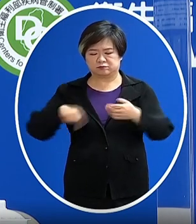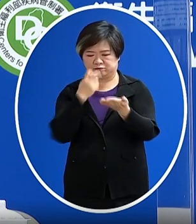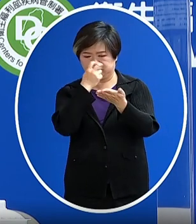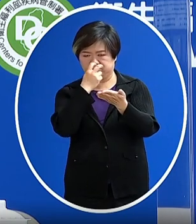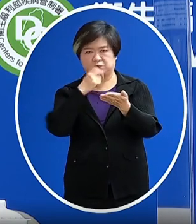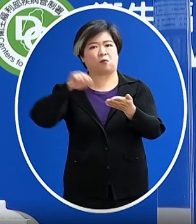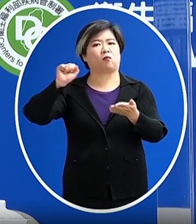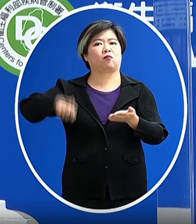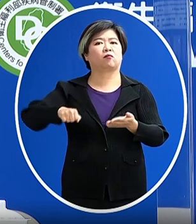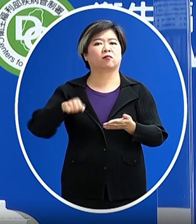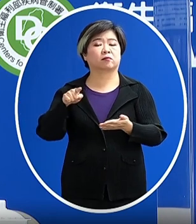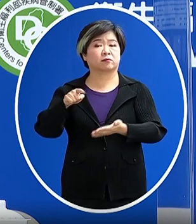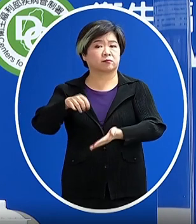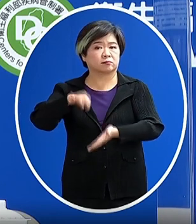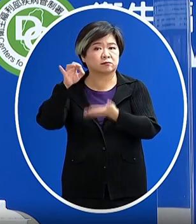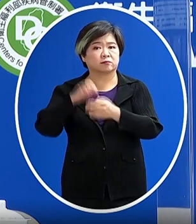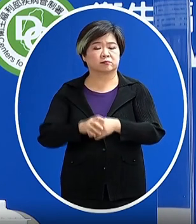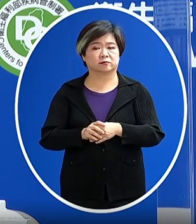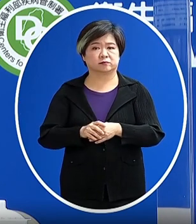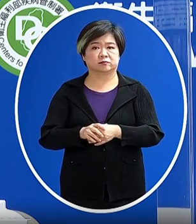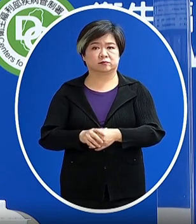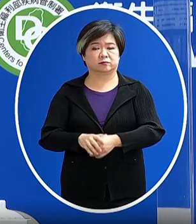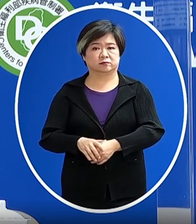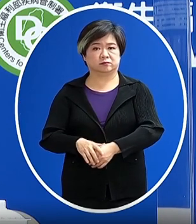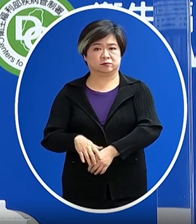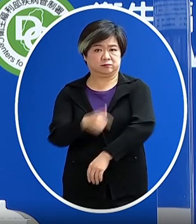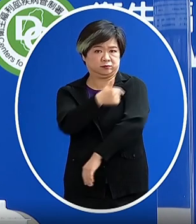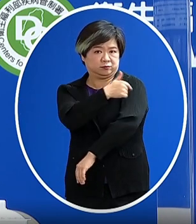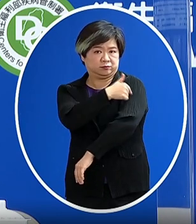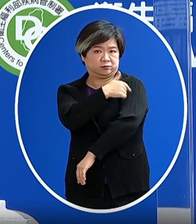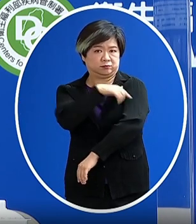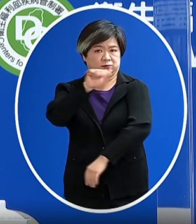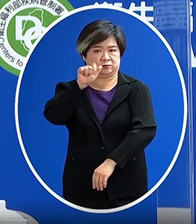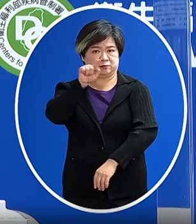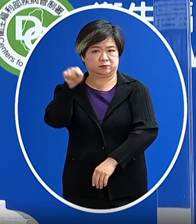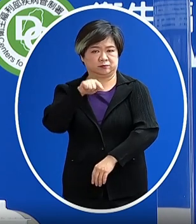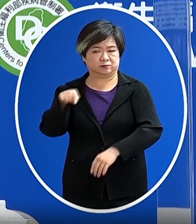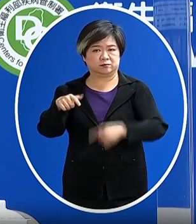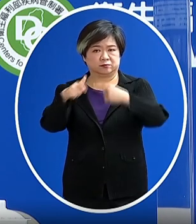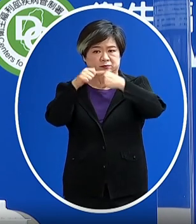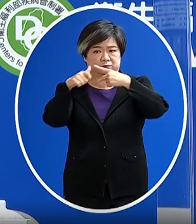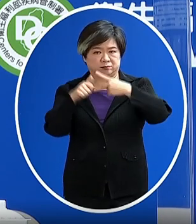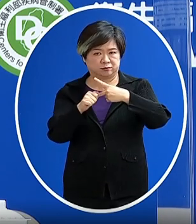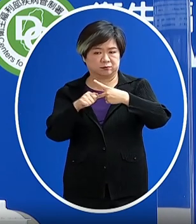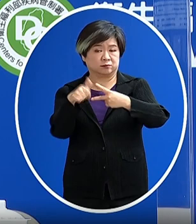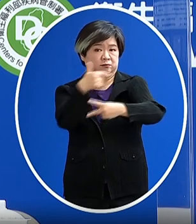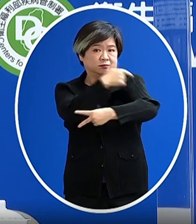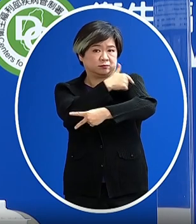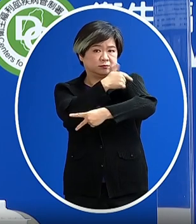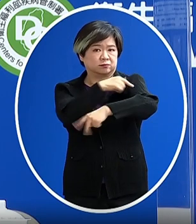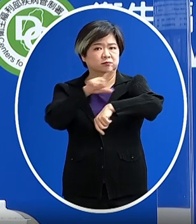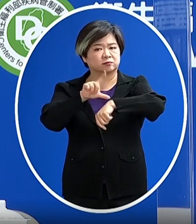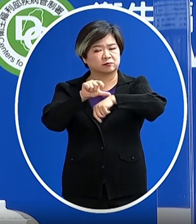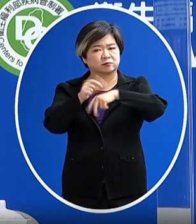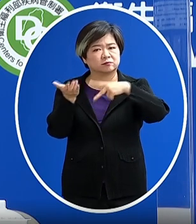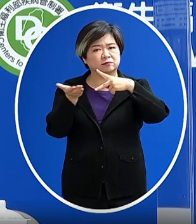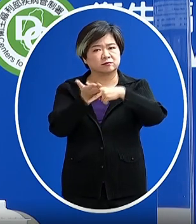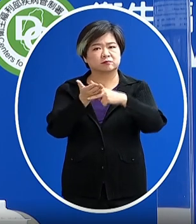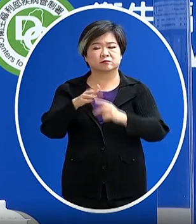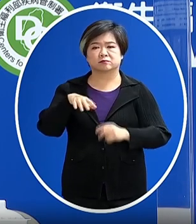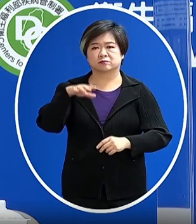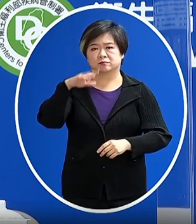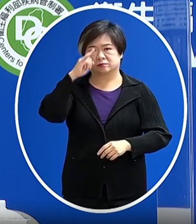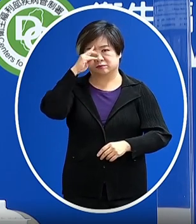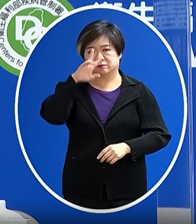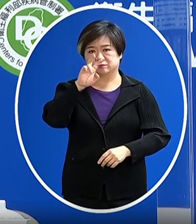他讲，哎，建议哈，将这个接种的建议是 A G 疫苗第一剂、第二剂哈，最早接种间隔28天，